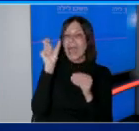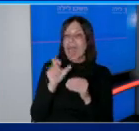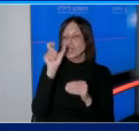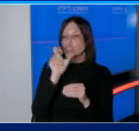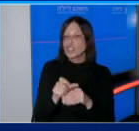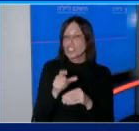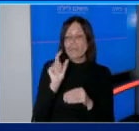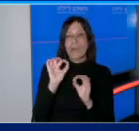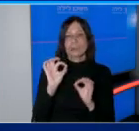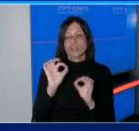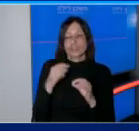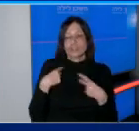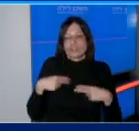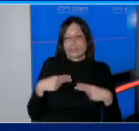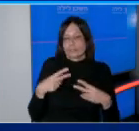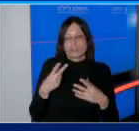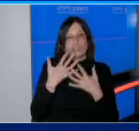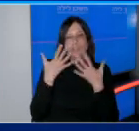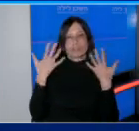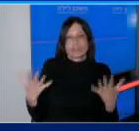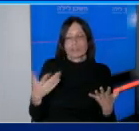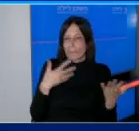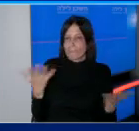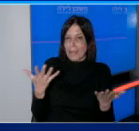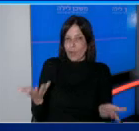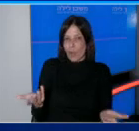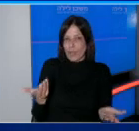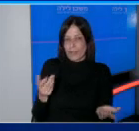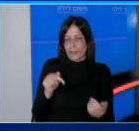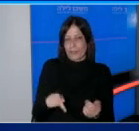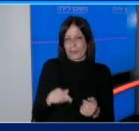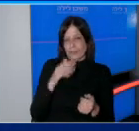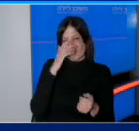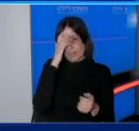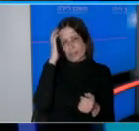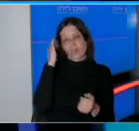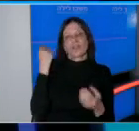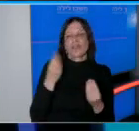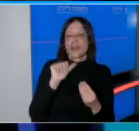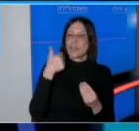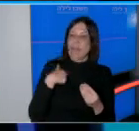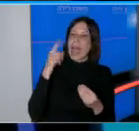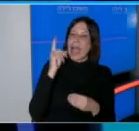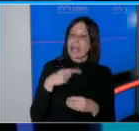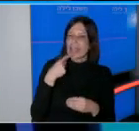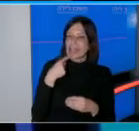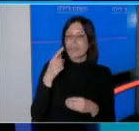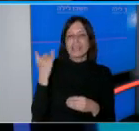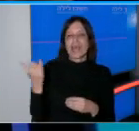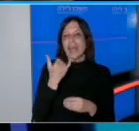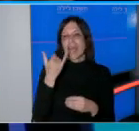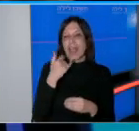בפאניקה עמוקה, מה קורה לנו? קודם כל, אני חייבת להגיד שאתה בדרך כלל